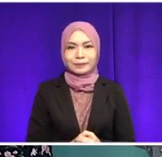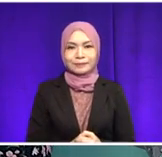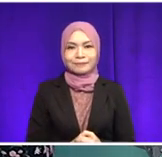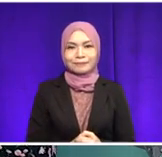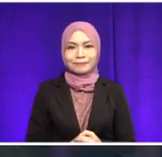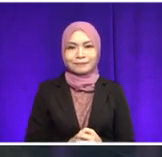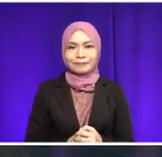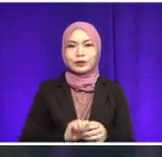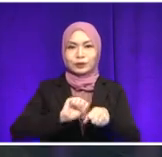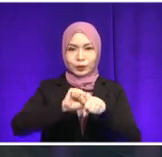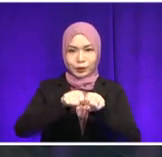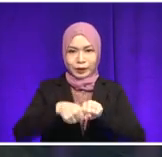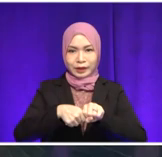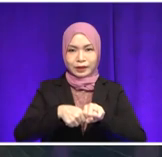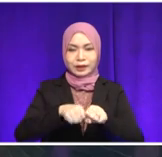jelas